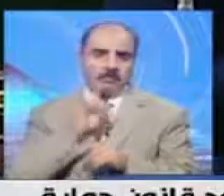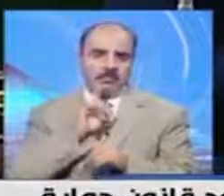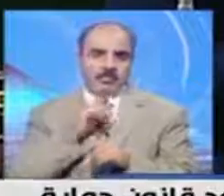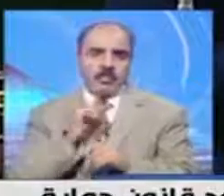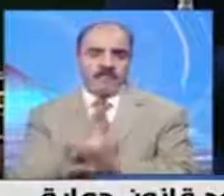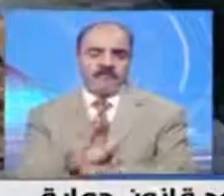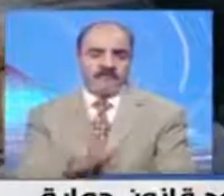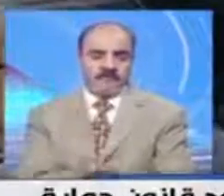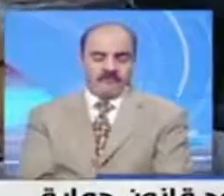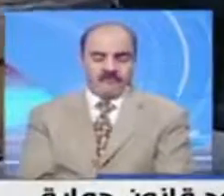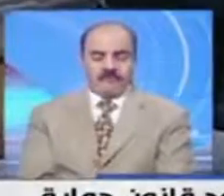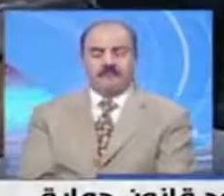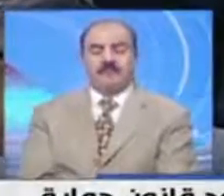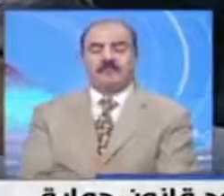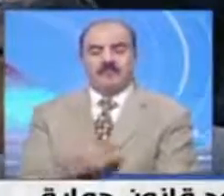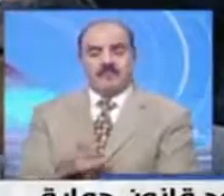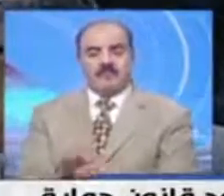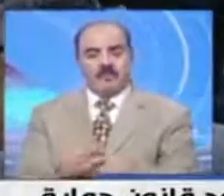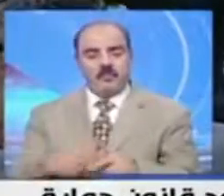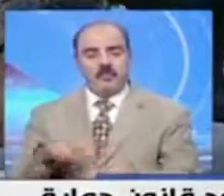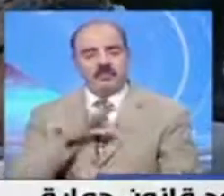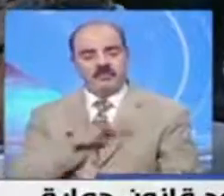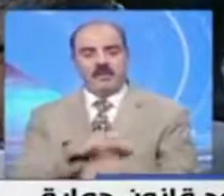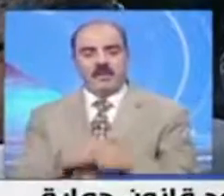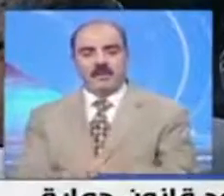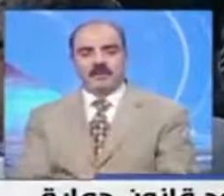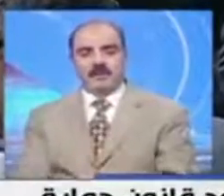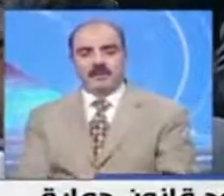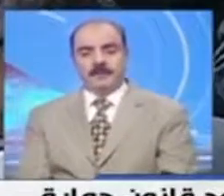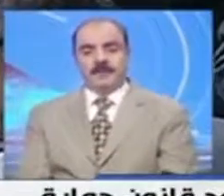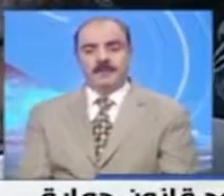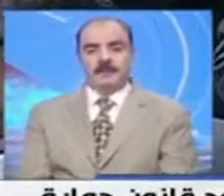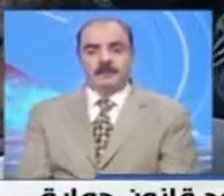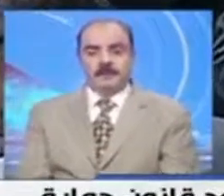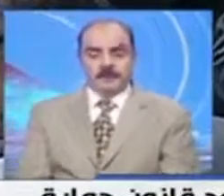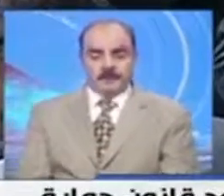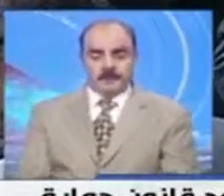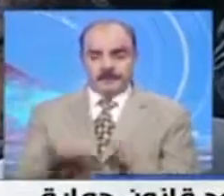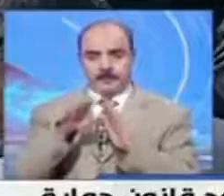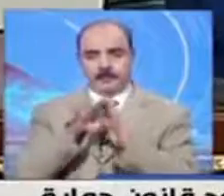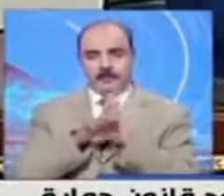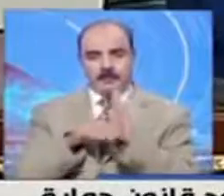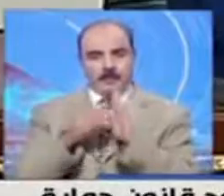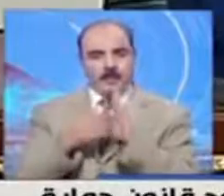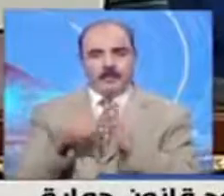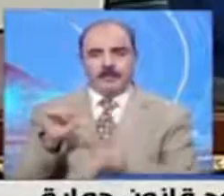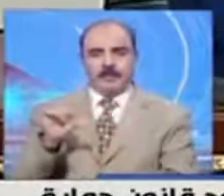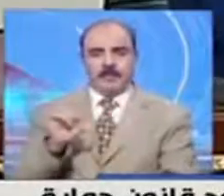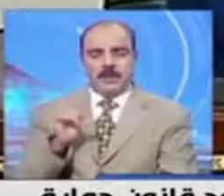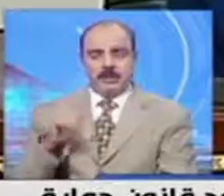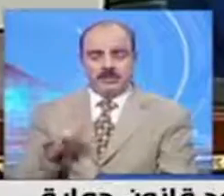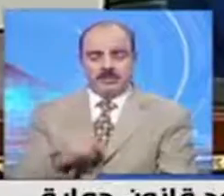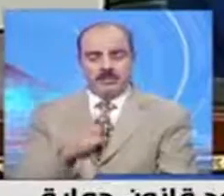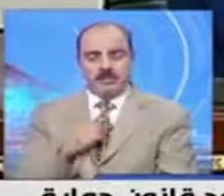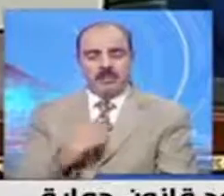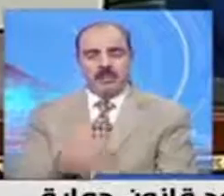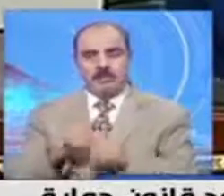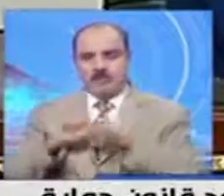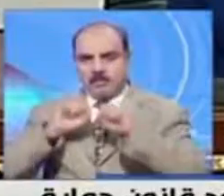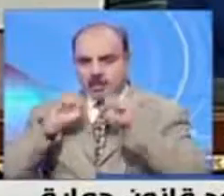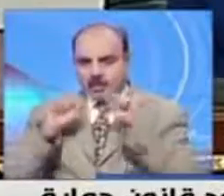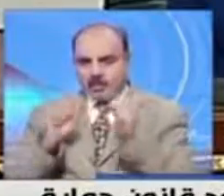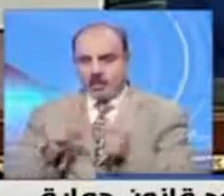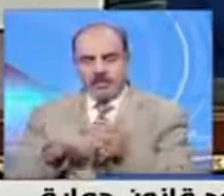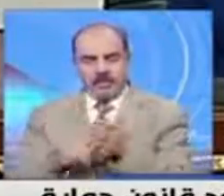للاسواق مما يعود بالنفع على جمهور المستهلكين وتقضي الماده 19 مكرر باء بان يحضر التركز